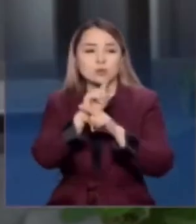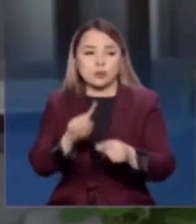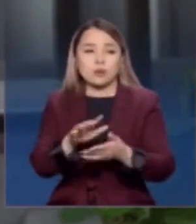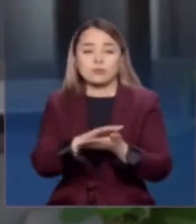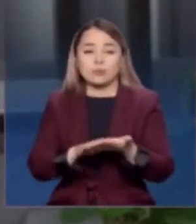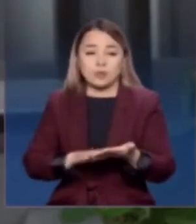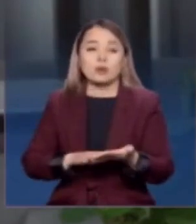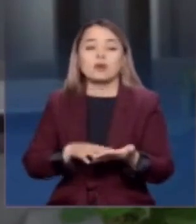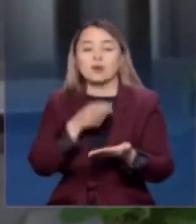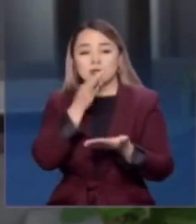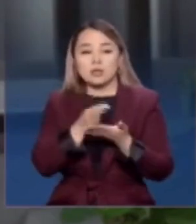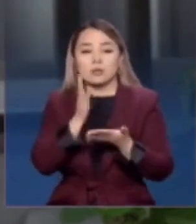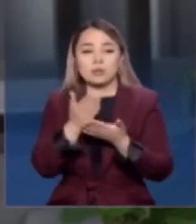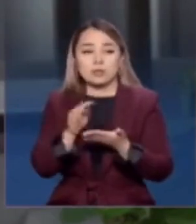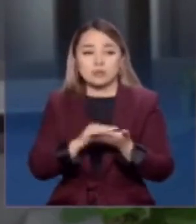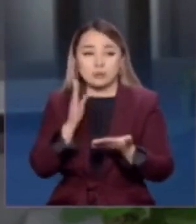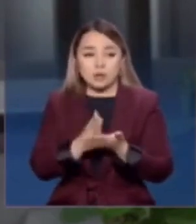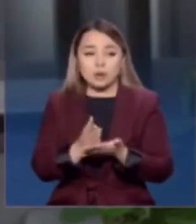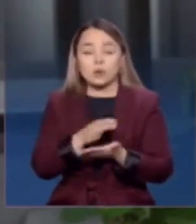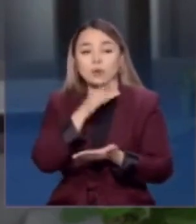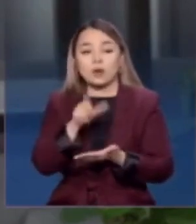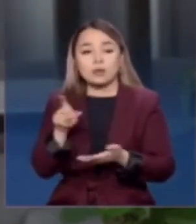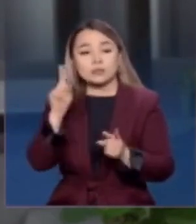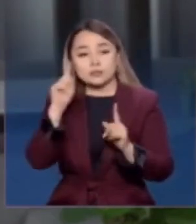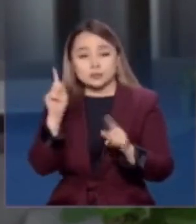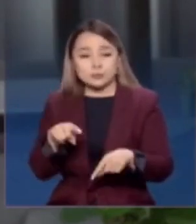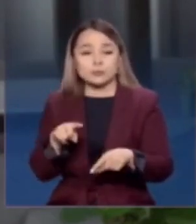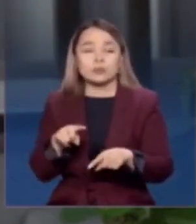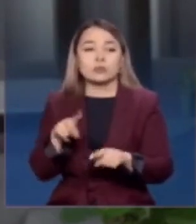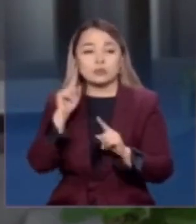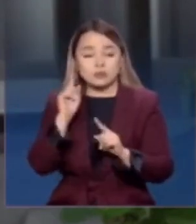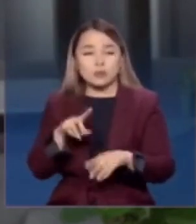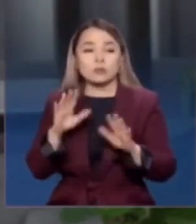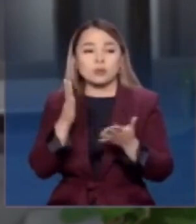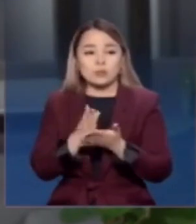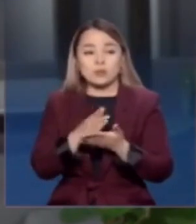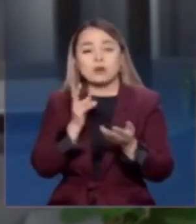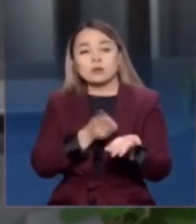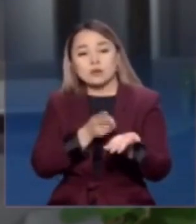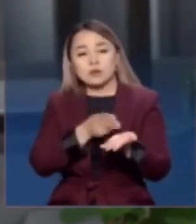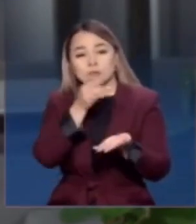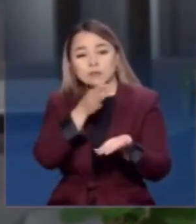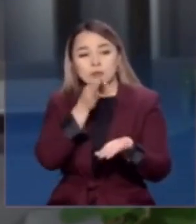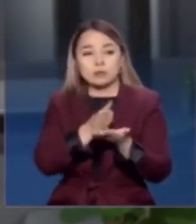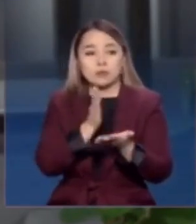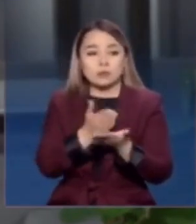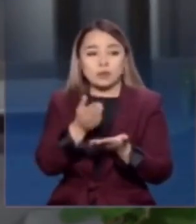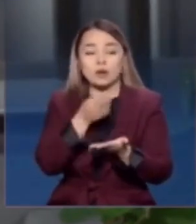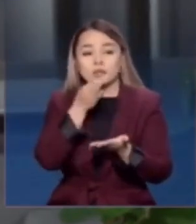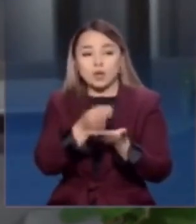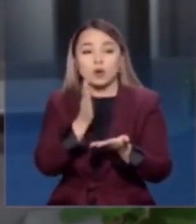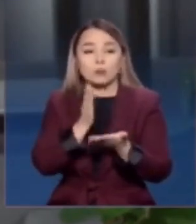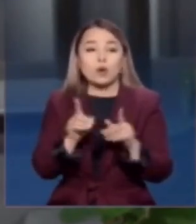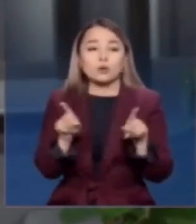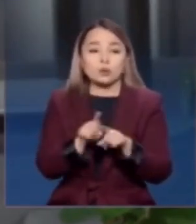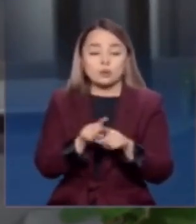сондай жауапкершілігі бар да. Енді көп әйел біледі ғой, өтіп кеткен мысалы кейбірі дәлелдей алмай қалса, сон жауапкершілік бар деп